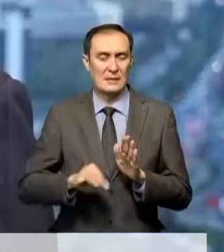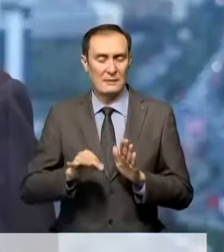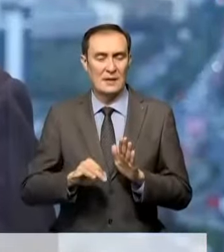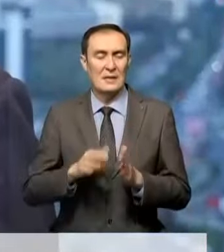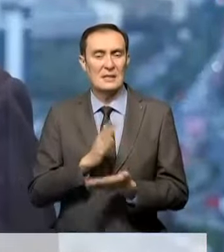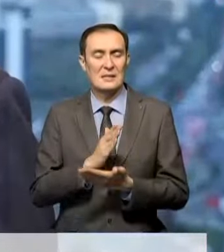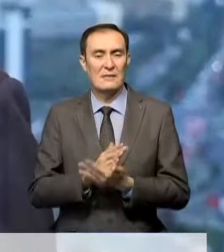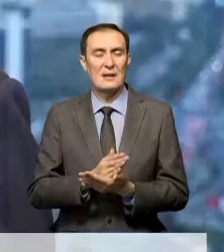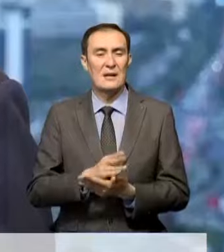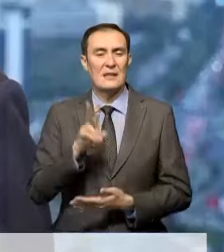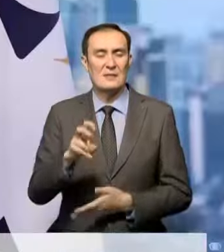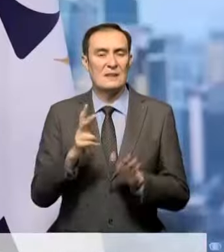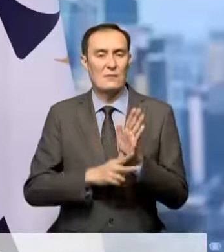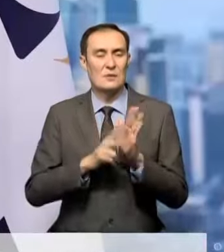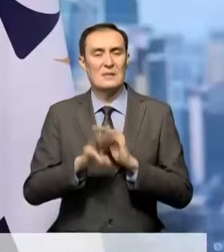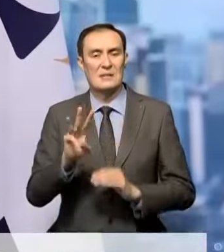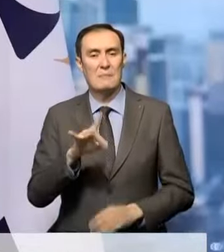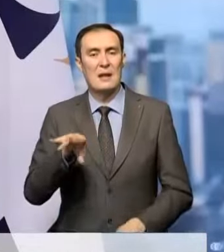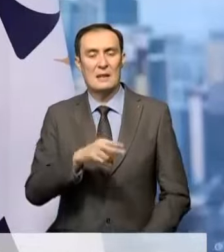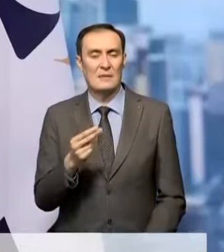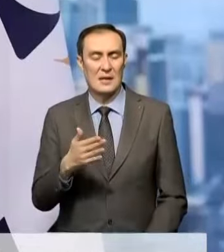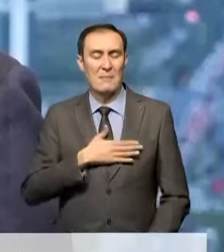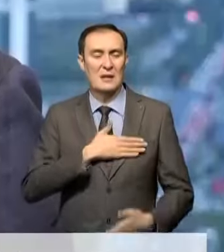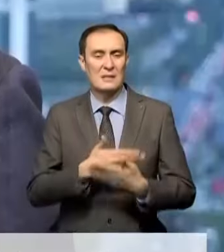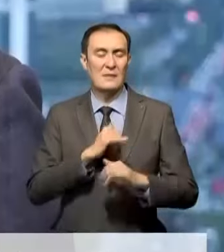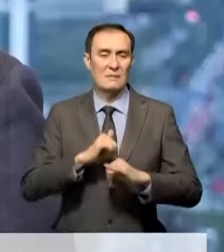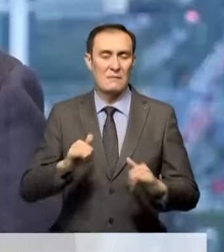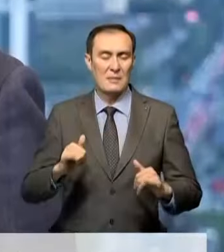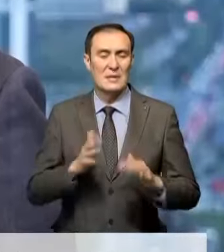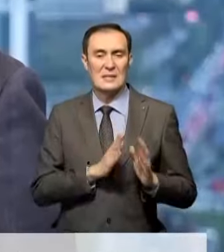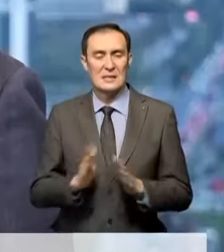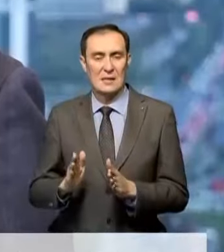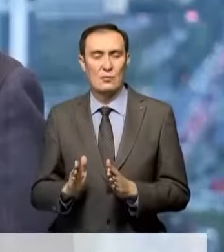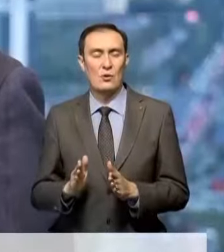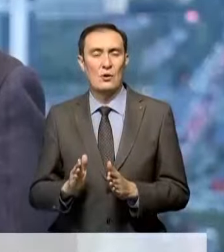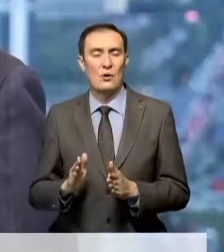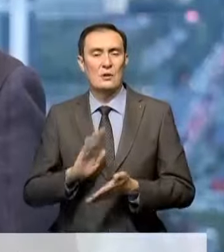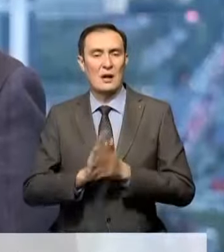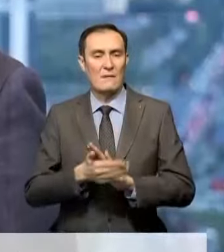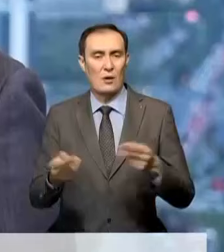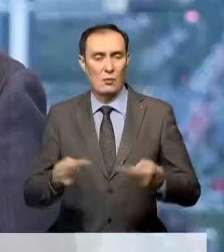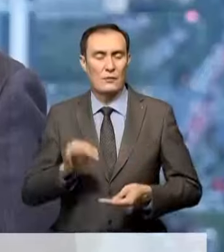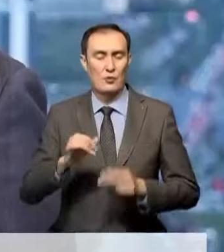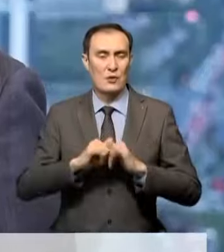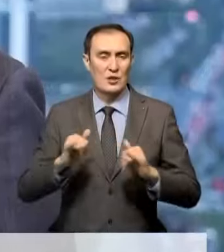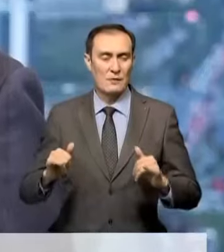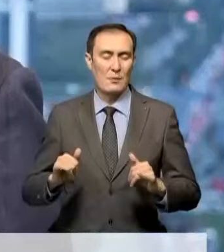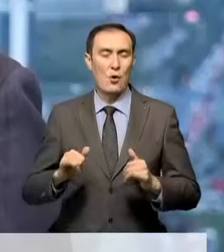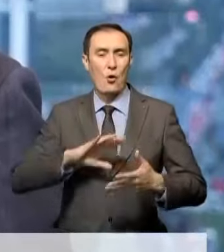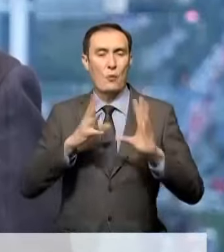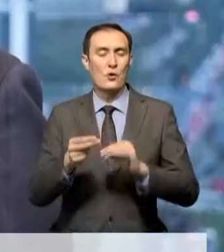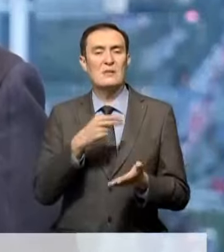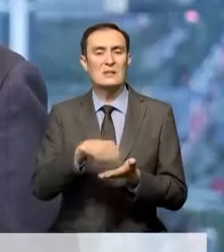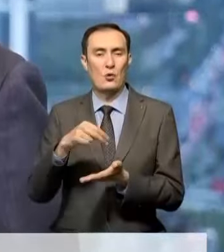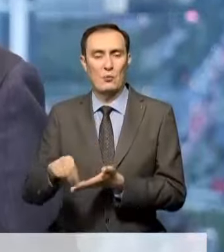и составила 283 миллиарда тенге. Мы активно развиваем систему автоик-договоров и увеличиваем объемы